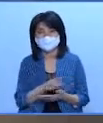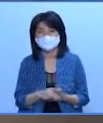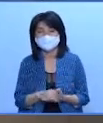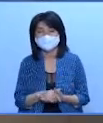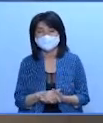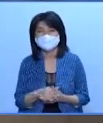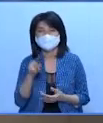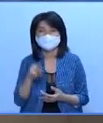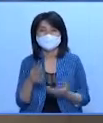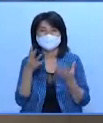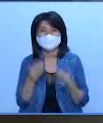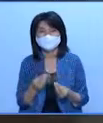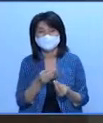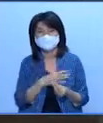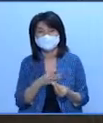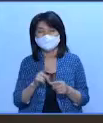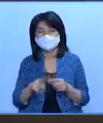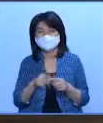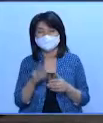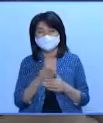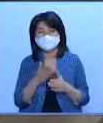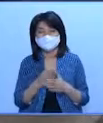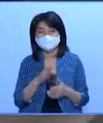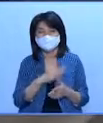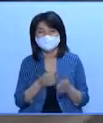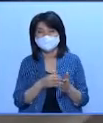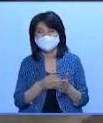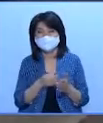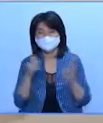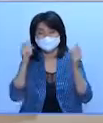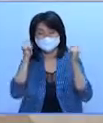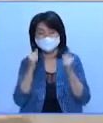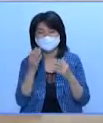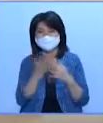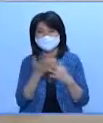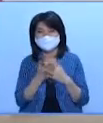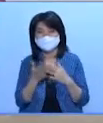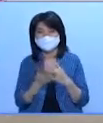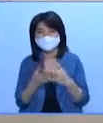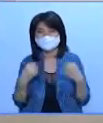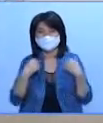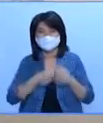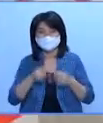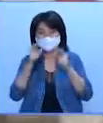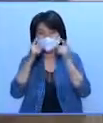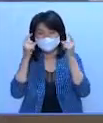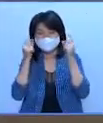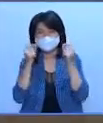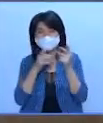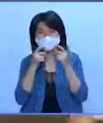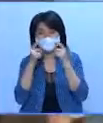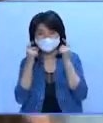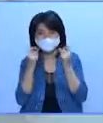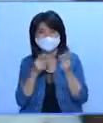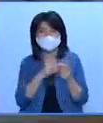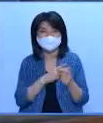Сол күні шақыртуға шыққан жедел жәрдем бригадасы сүзгі бетперде, бас киім, халат, қолғап, бахилалар мен көзілдірік пайдаланған. Осындай жеке